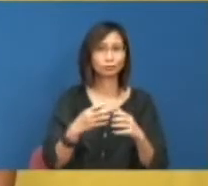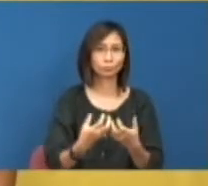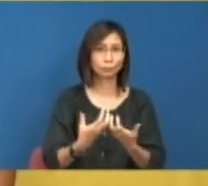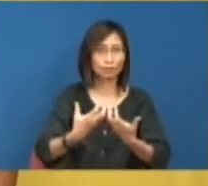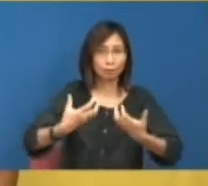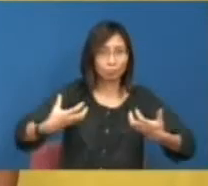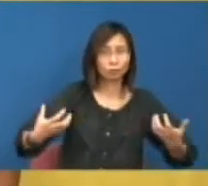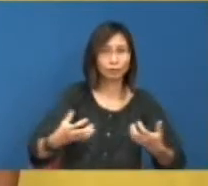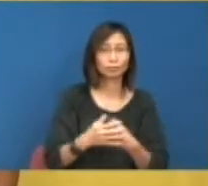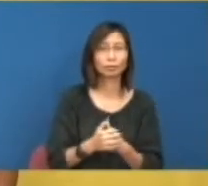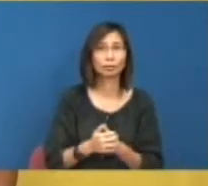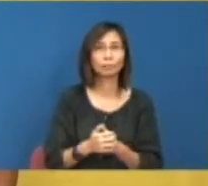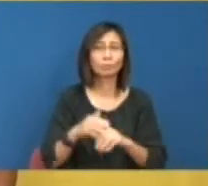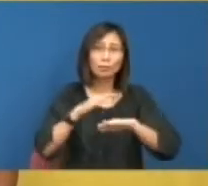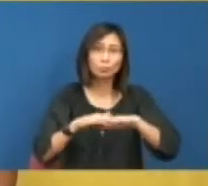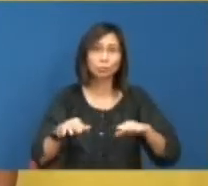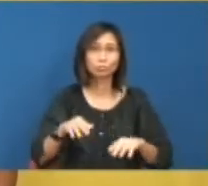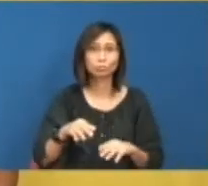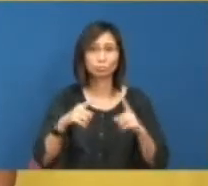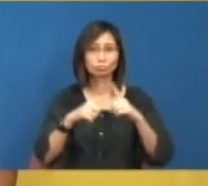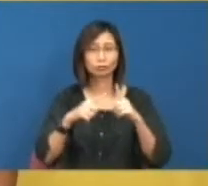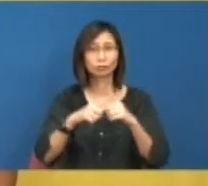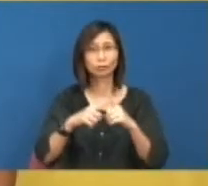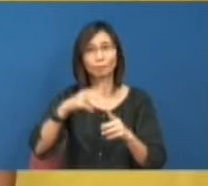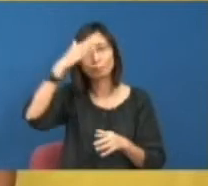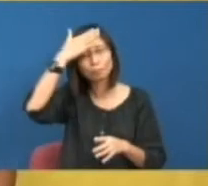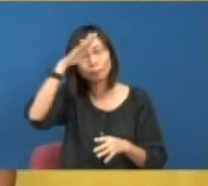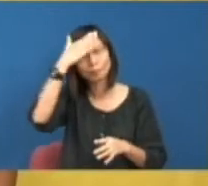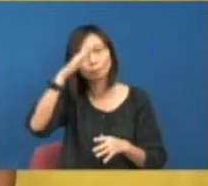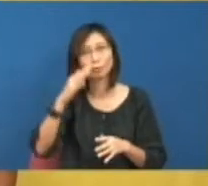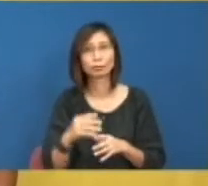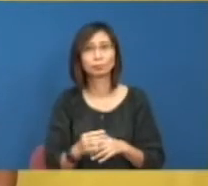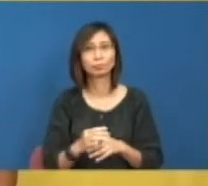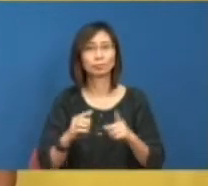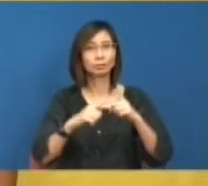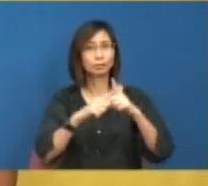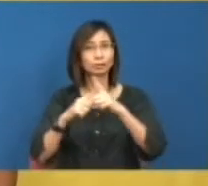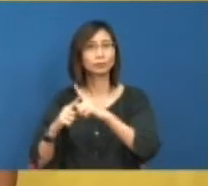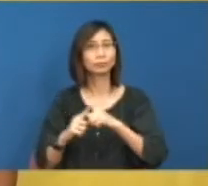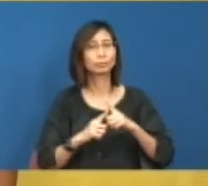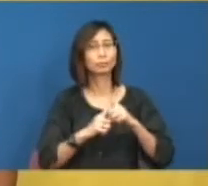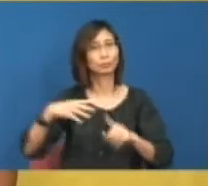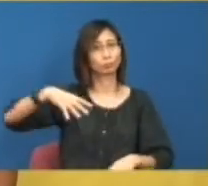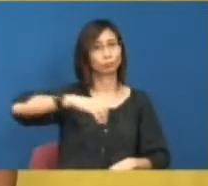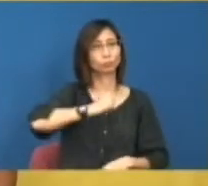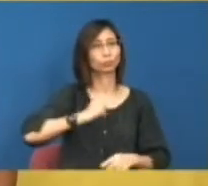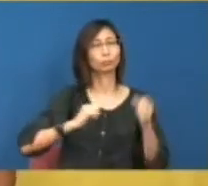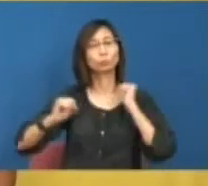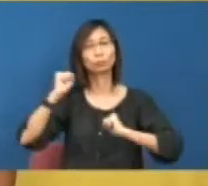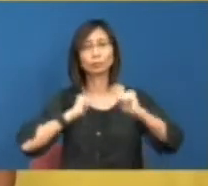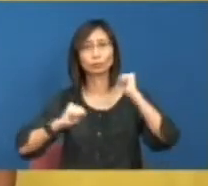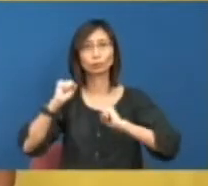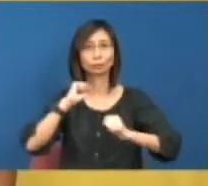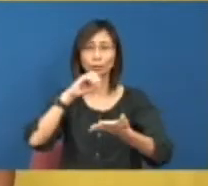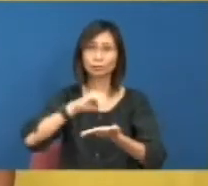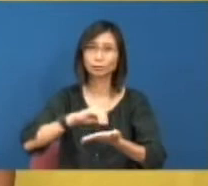普通人去了解民主運動必須性，同埋中港即係呢個內地同香港